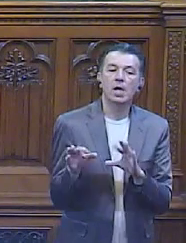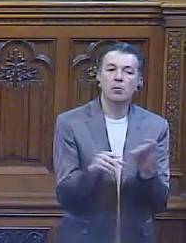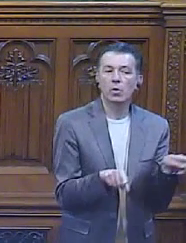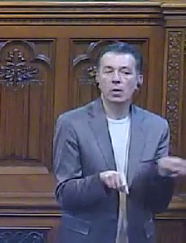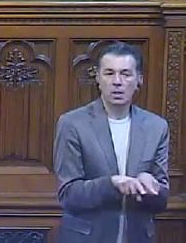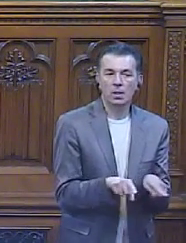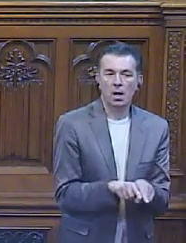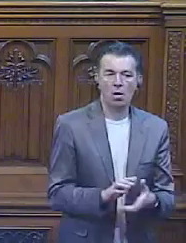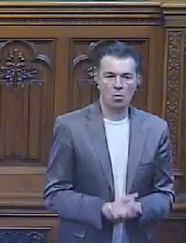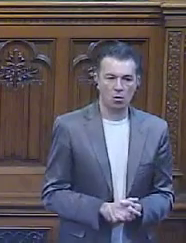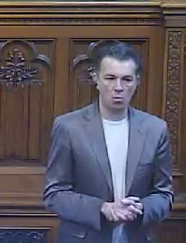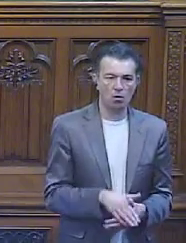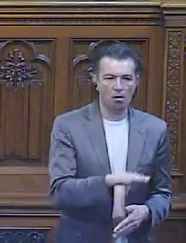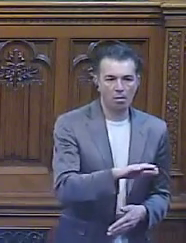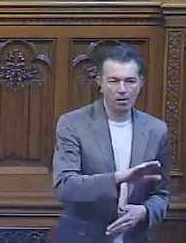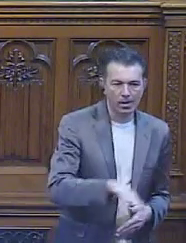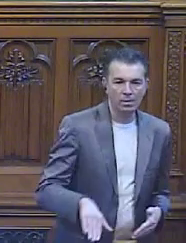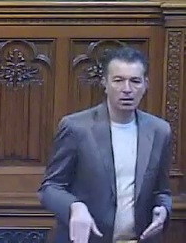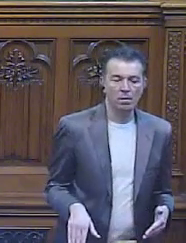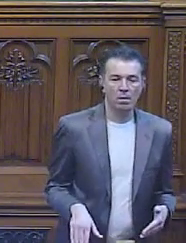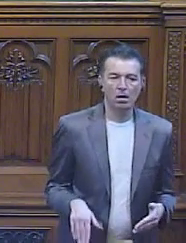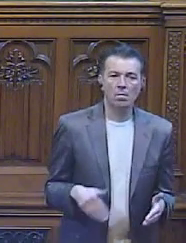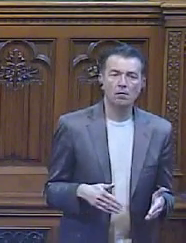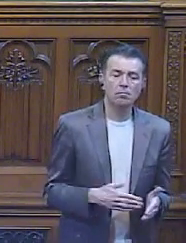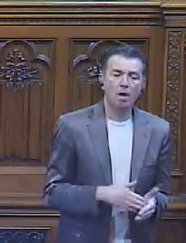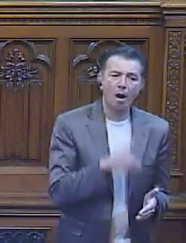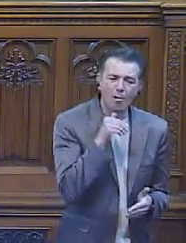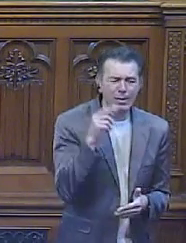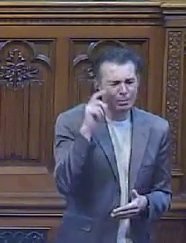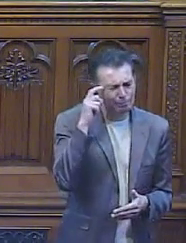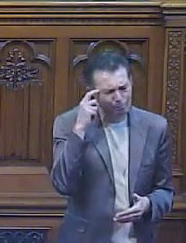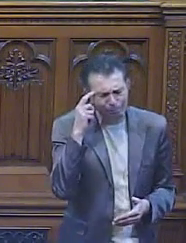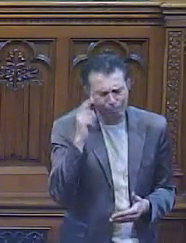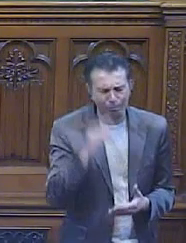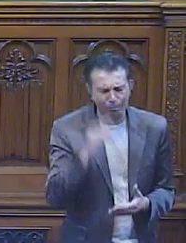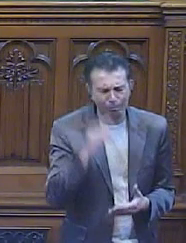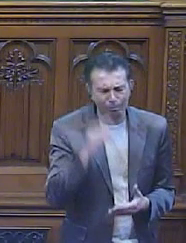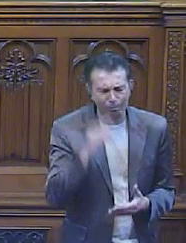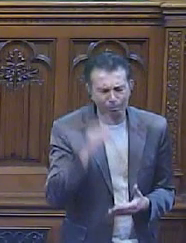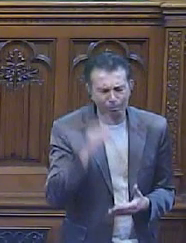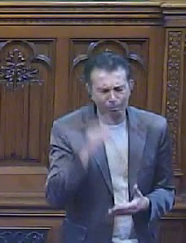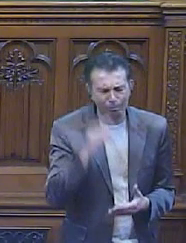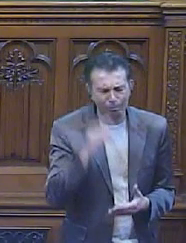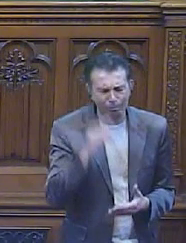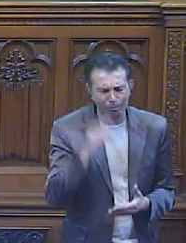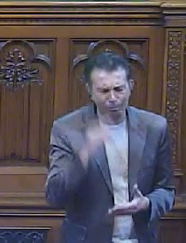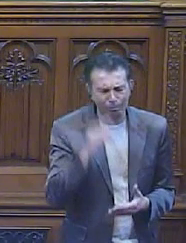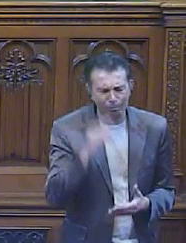auch, dass sich die Kinder keine Sorgen machen müssen, wenn die Eltern